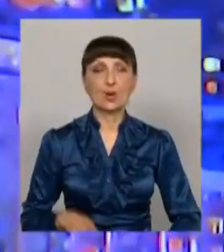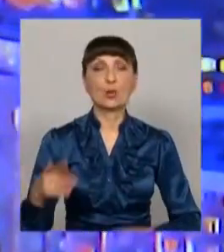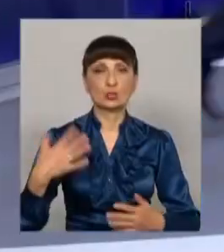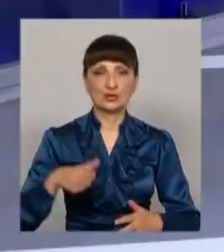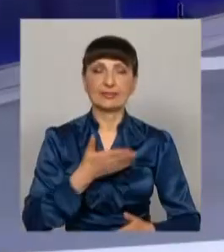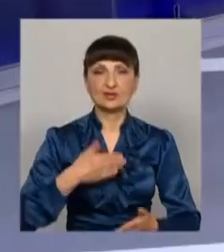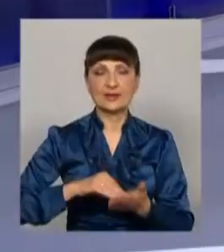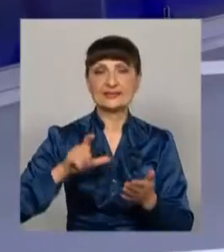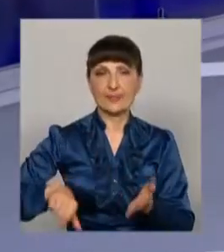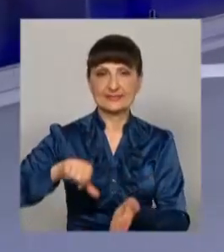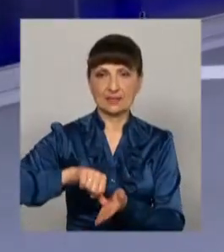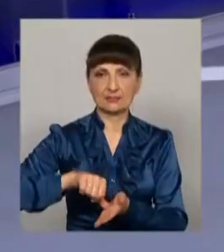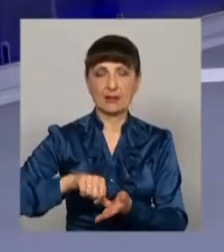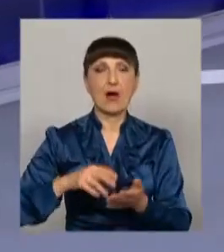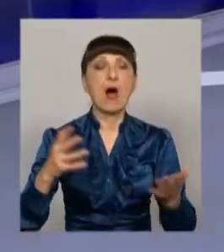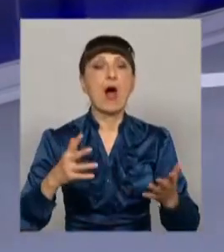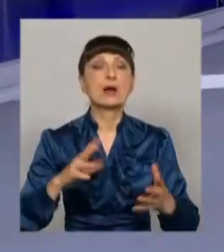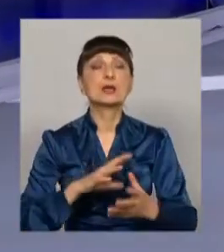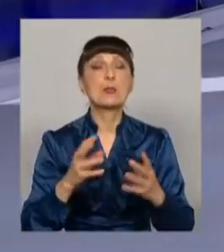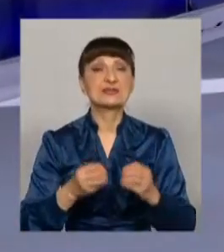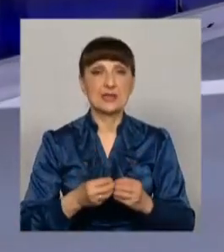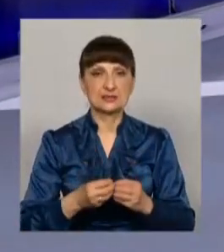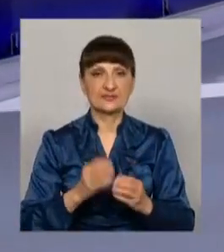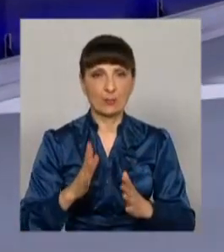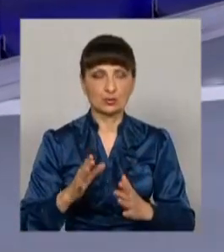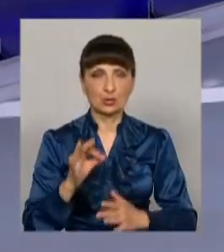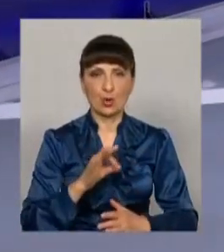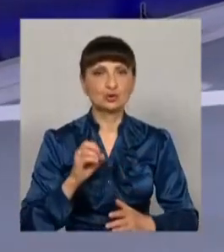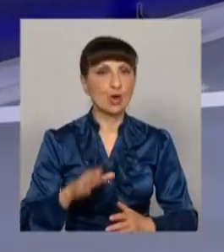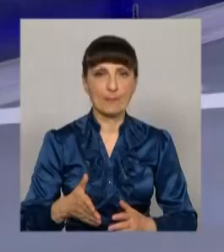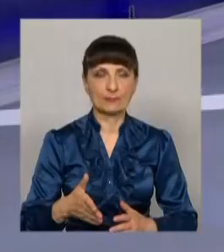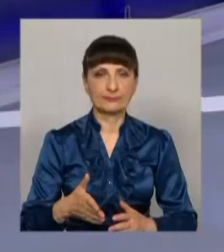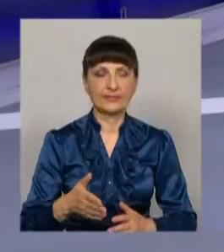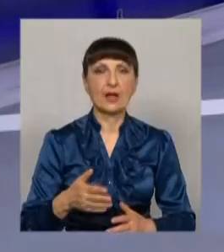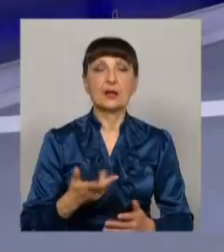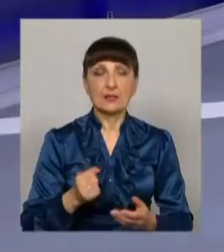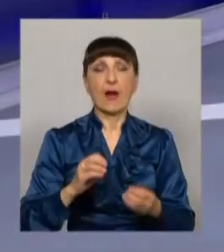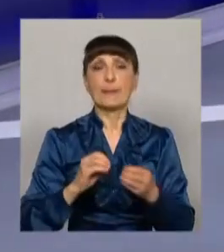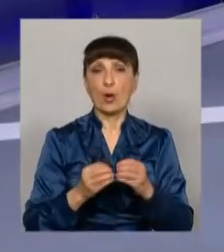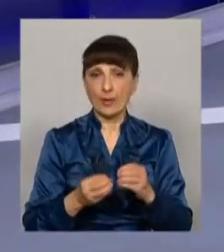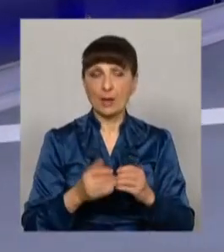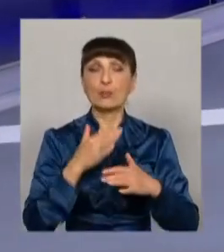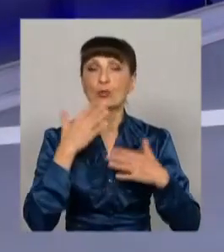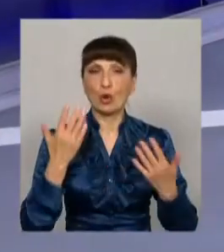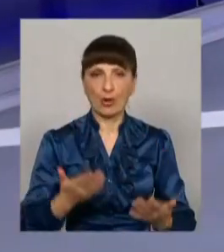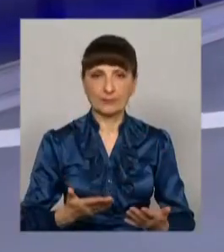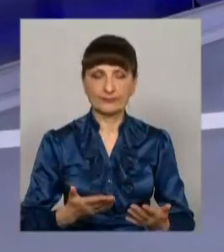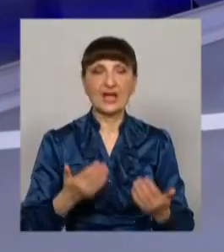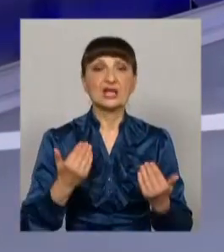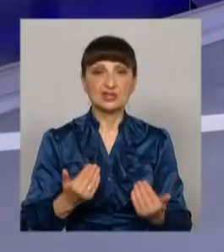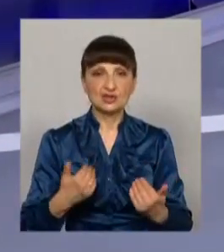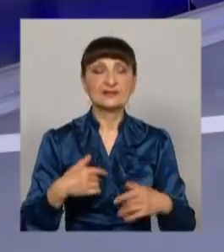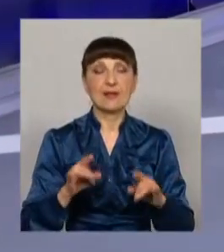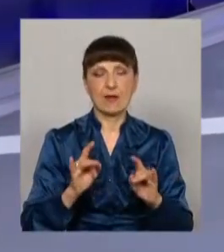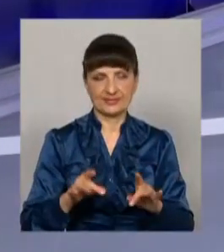студии. Дамир, собственно, о каких последствиях идет речь? Диас, подводных камней, как говорится, немало. Сейчас все